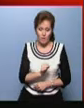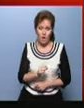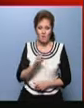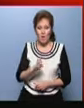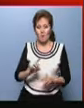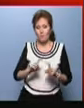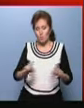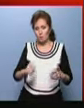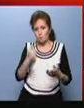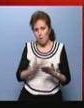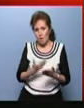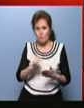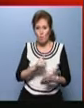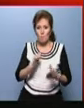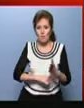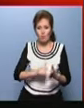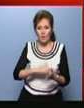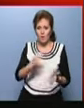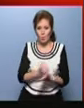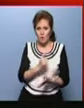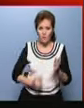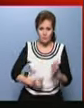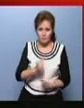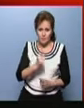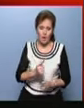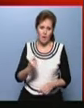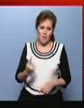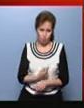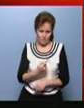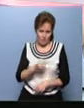полагает, что причина неудачного пуска носит разовый характер.